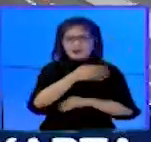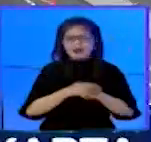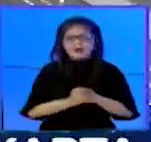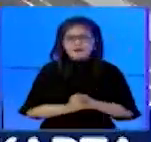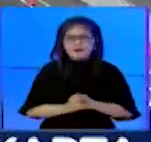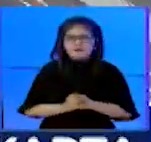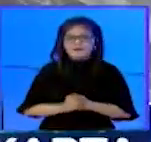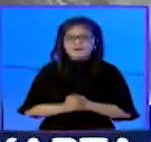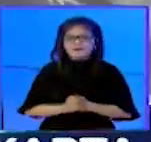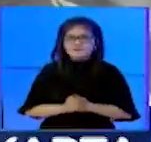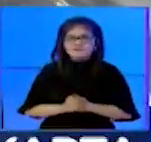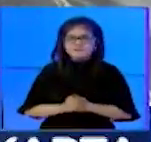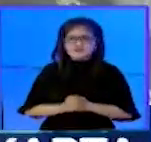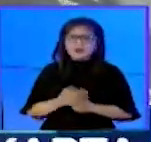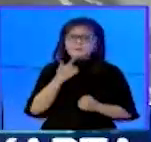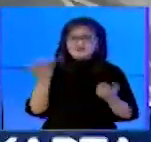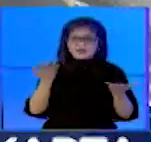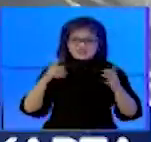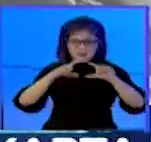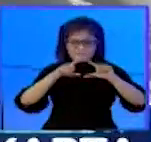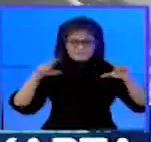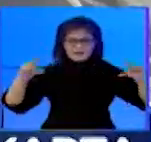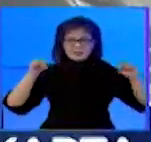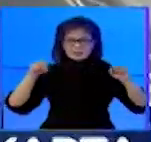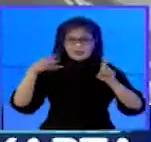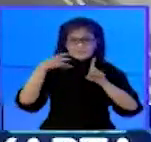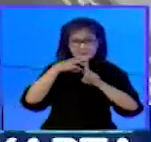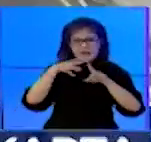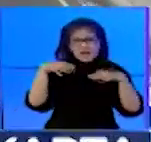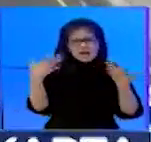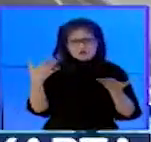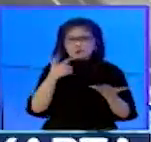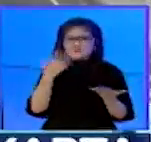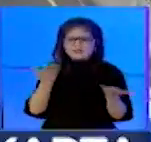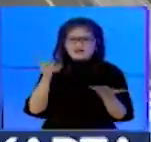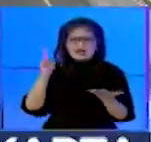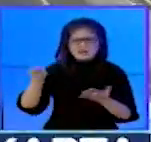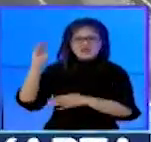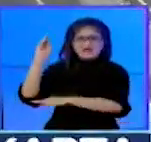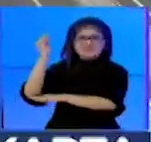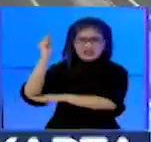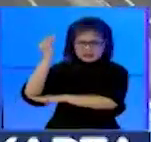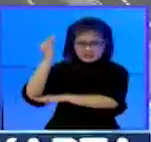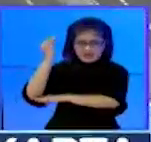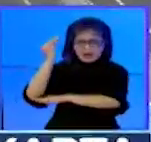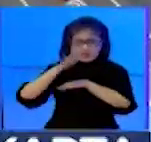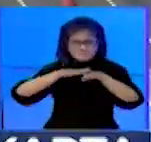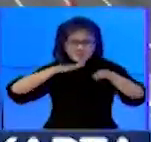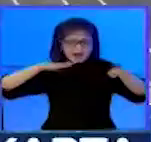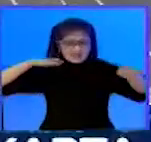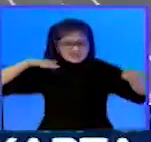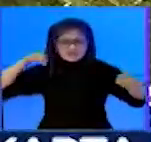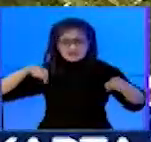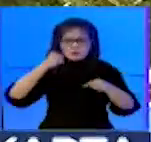ini kendaraan berplat B atau berplat dari Jakarta begitu. Dan untuk diprediksi kepadatan di area